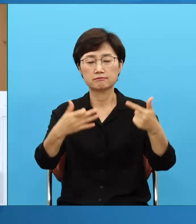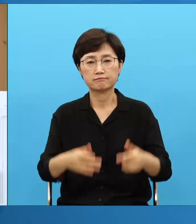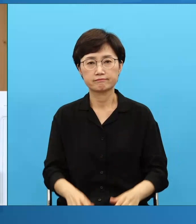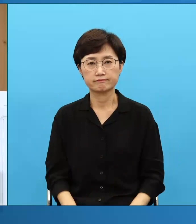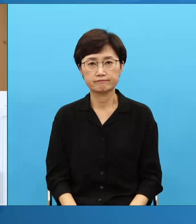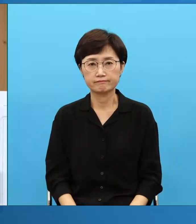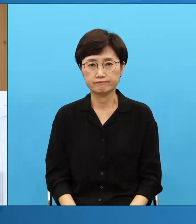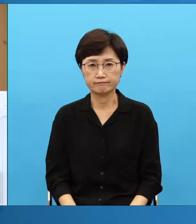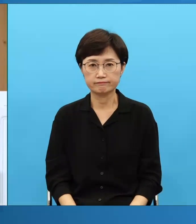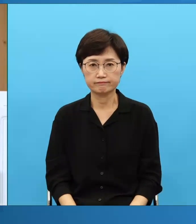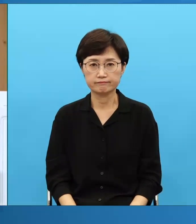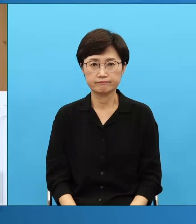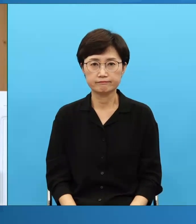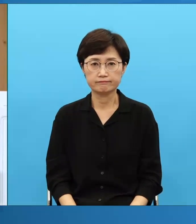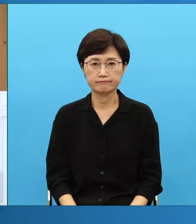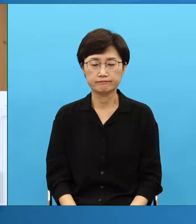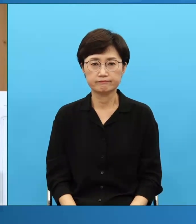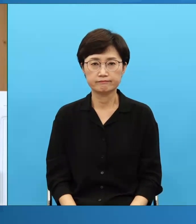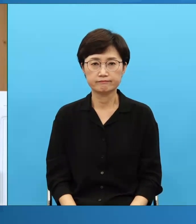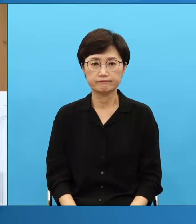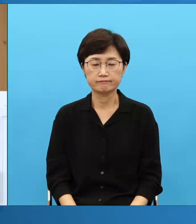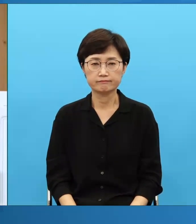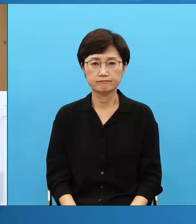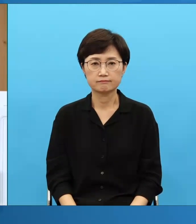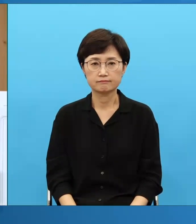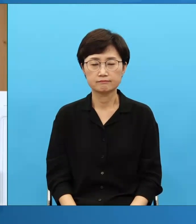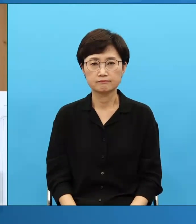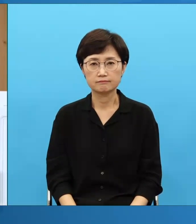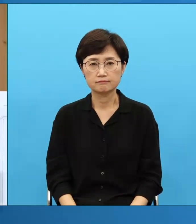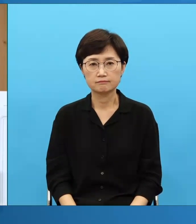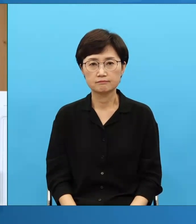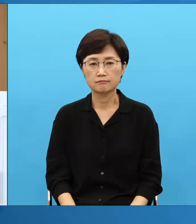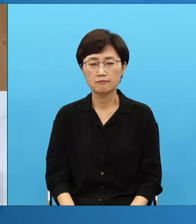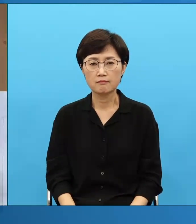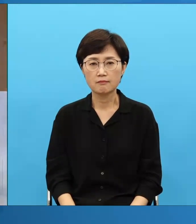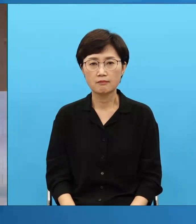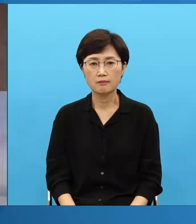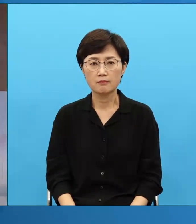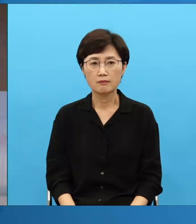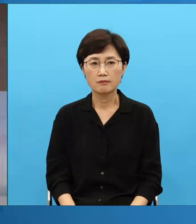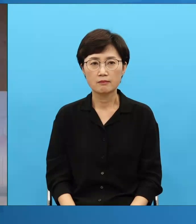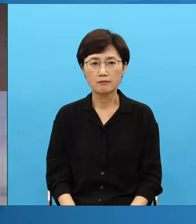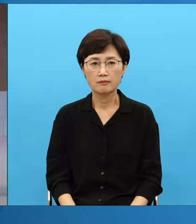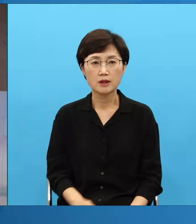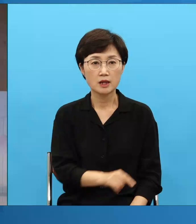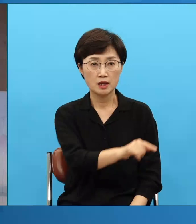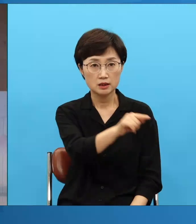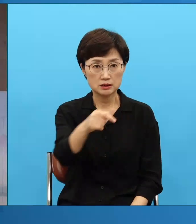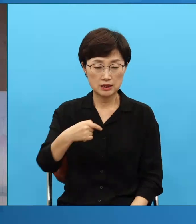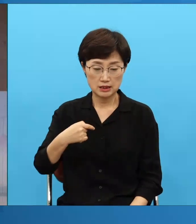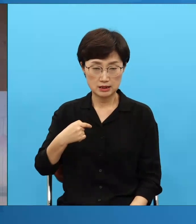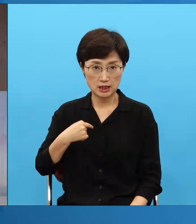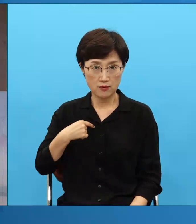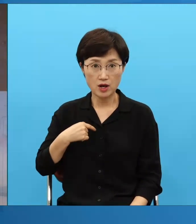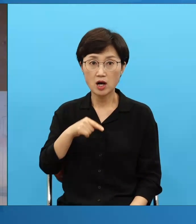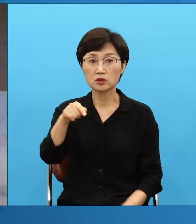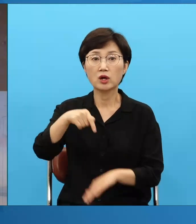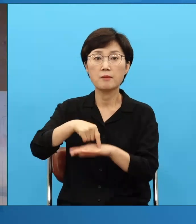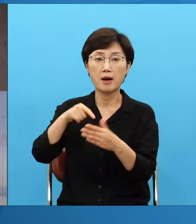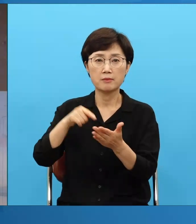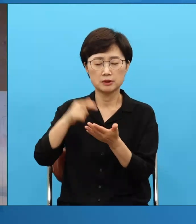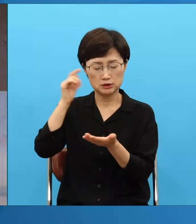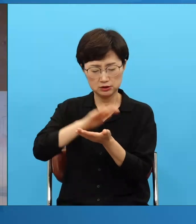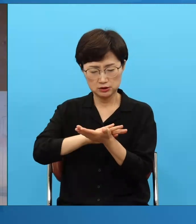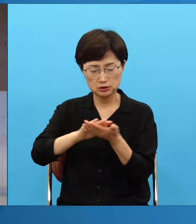God has given to us for this week is from 1 Corinthians chapter 16 verses 18 and 19. 그들이 나와 너희